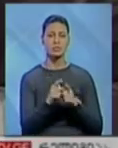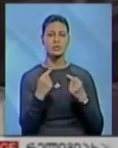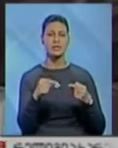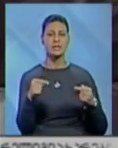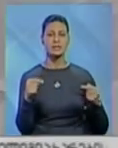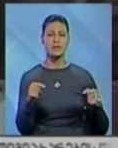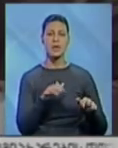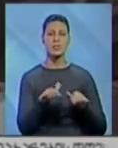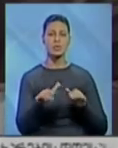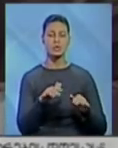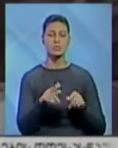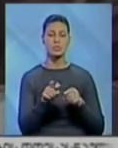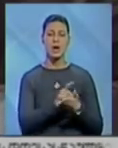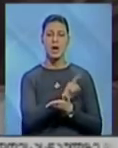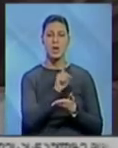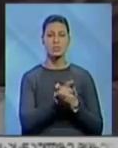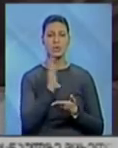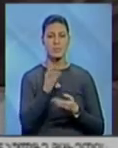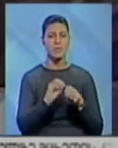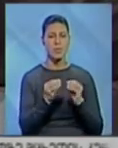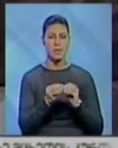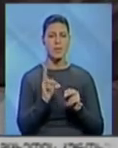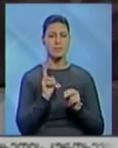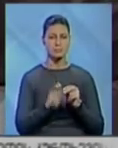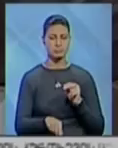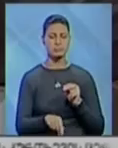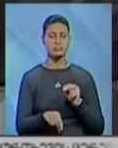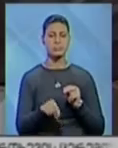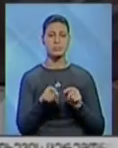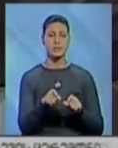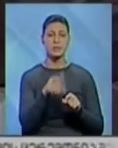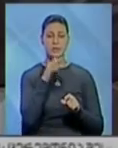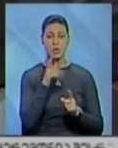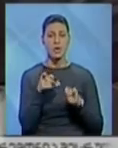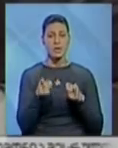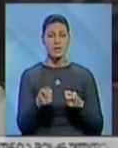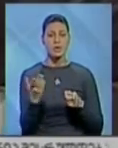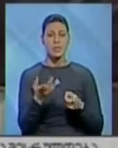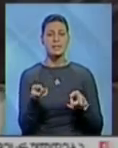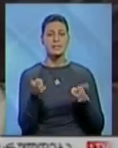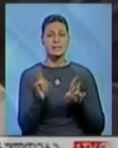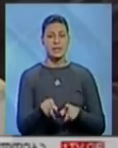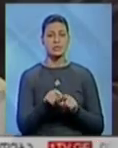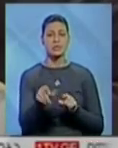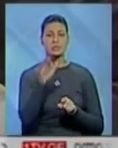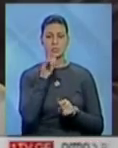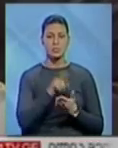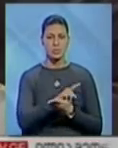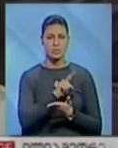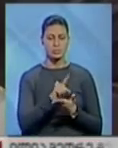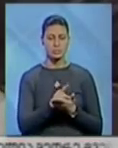სხვადასხვა პროცედურები. პრობლემა აუცილებლად იქნება მოგვარებული ყოველ შემთხვევაში იმ მონაკვეთს, რომელიც დარჩა ამ წლების